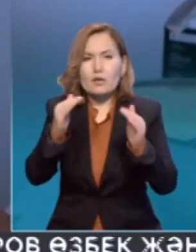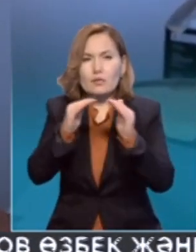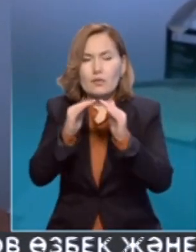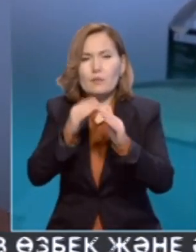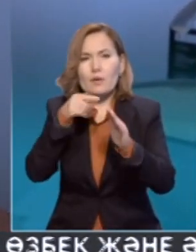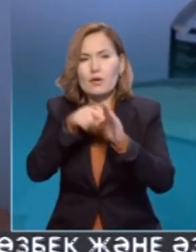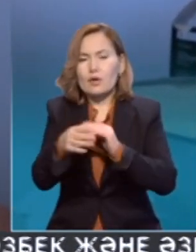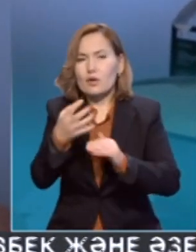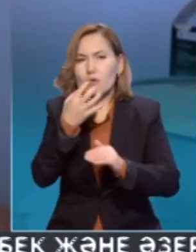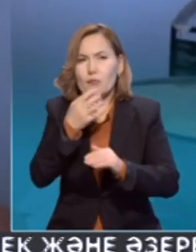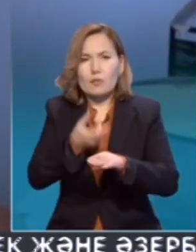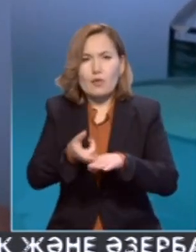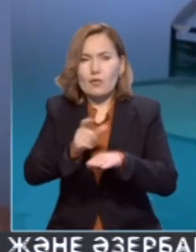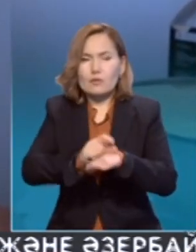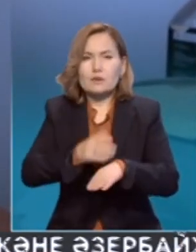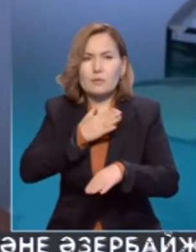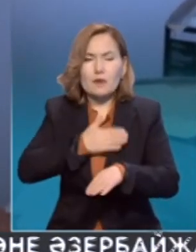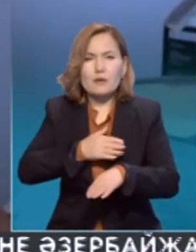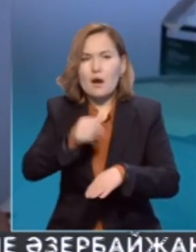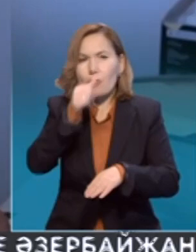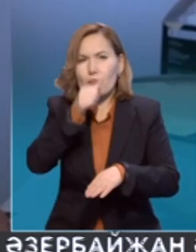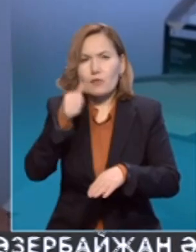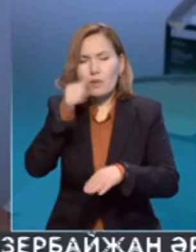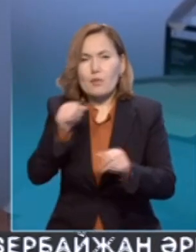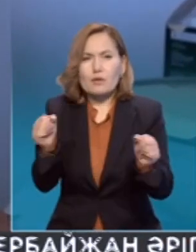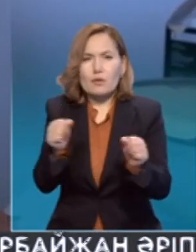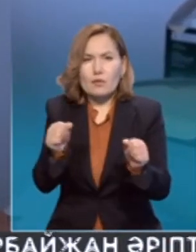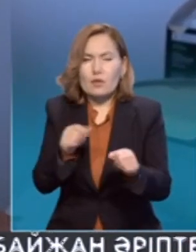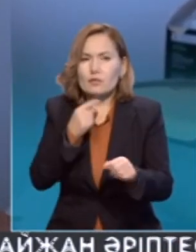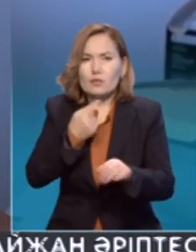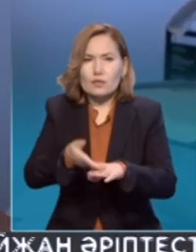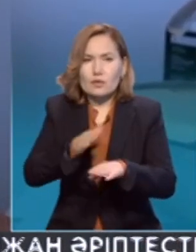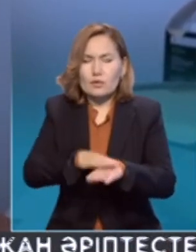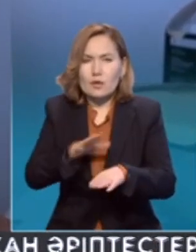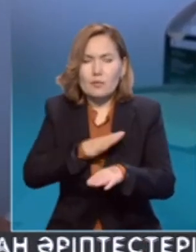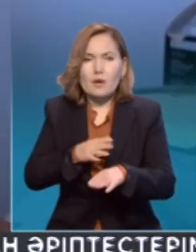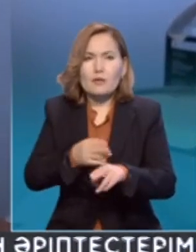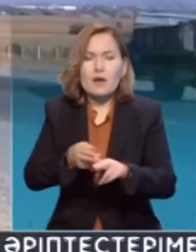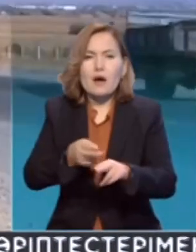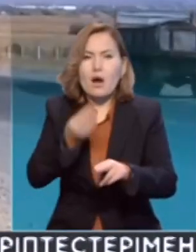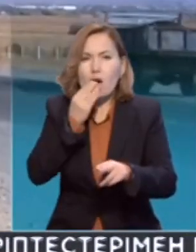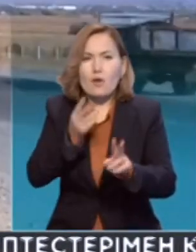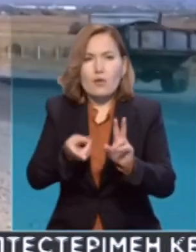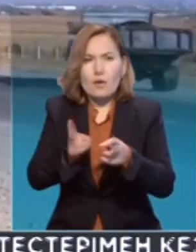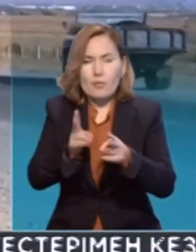Бұрынғыдай әбір жүмейміз енді. Тамағымызды оңай істей саламыз, бұрынғыдай газ арқалап тасымаймыз.